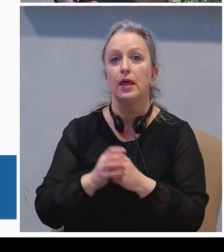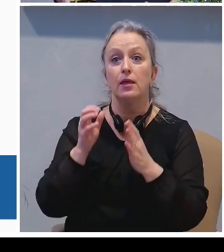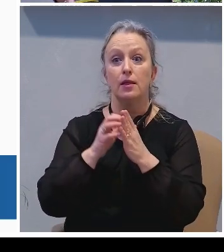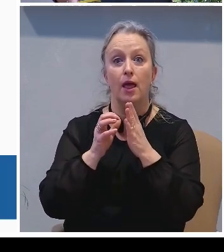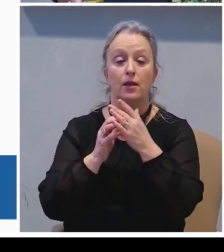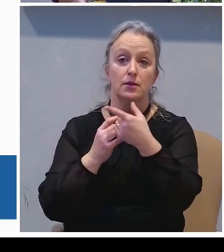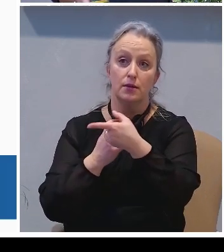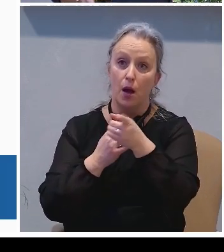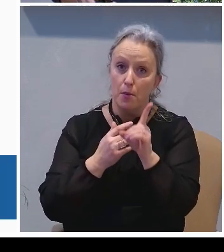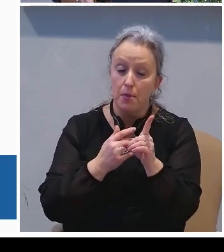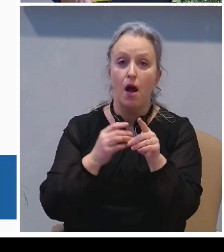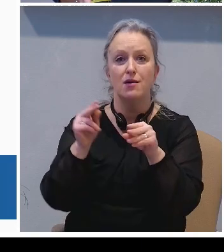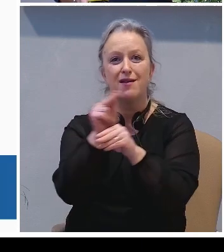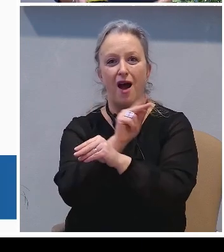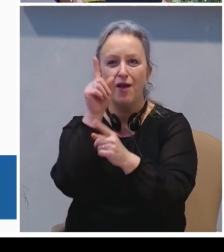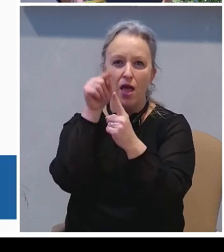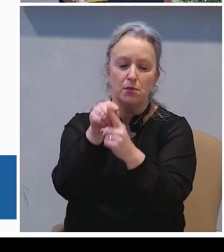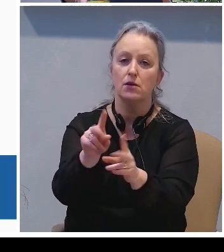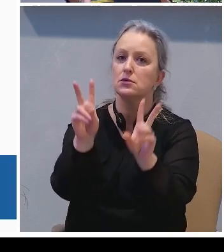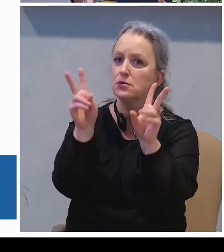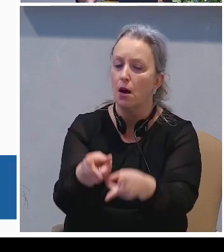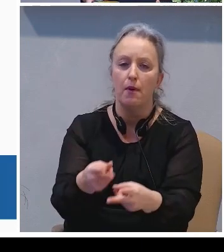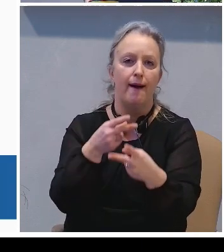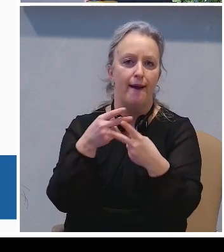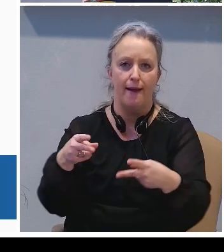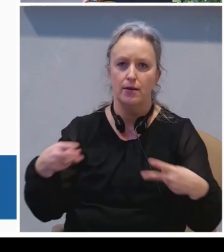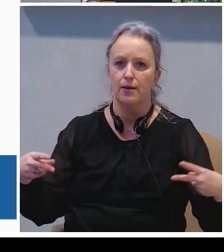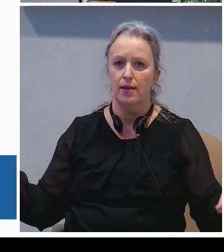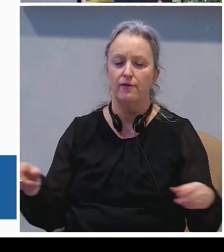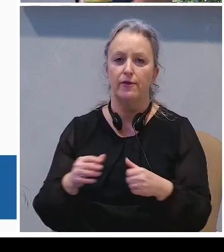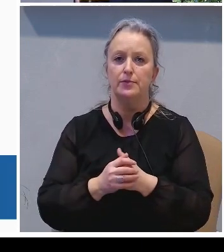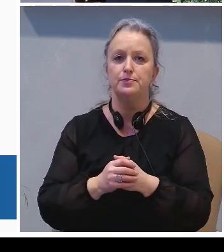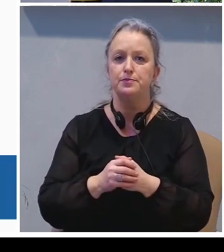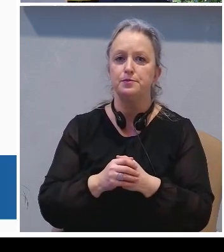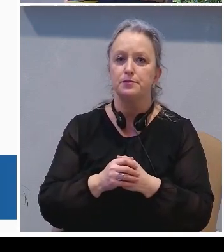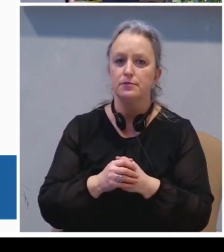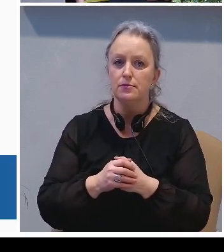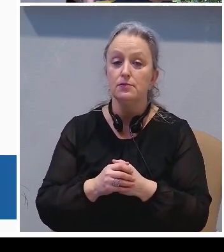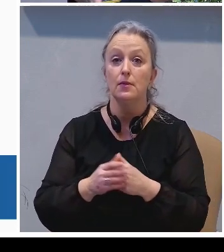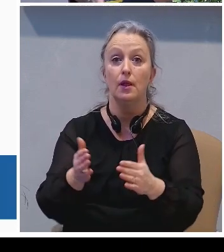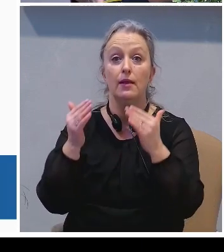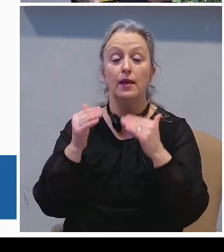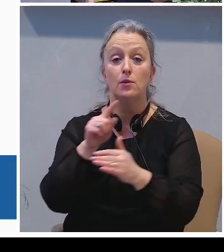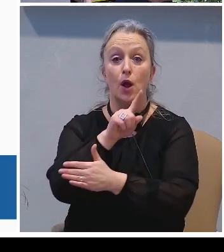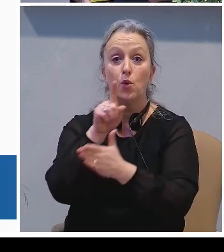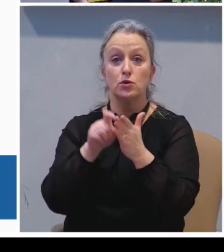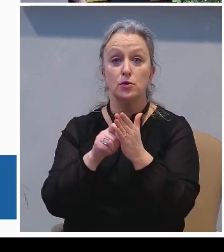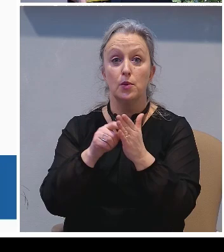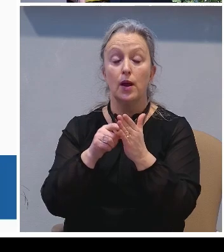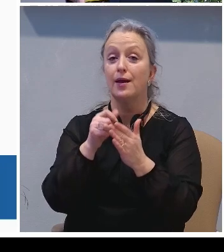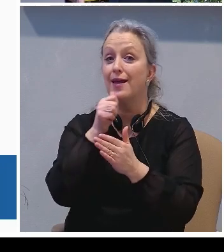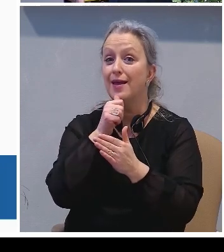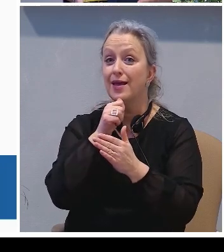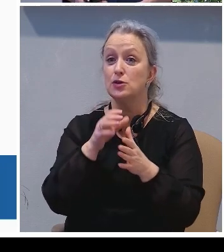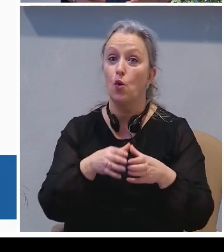siis in teoreetiliselt võiks multiple patsienti different ravida, on places, erinev. and Nüüd on the see approach järgmine to küsimus, kui me treatment räägime Eesti varies kogukonnaga, kui